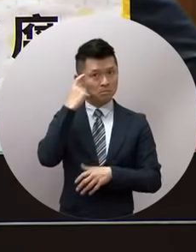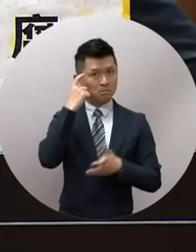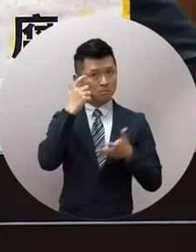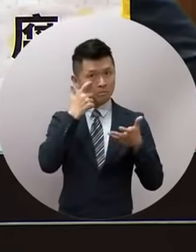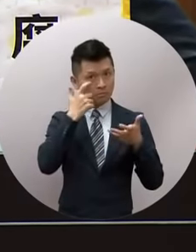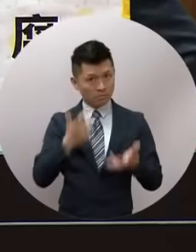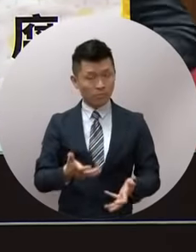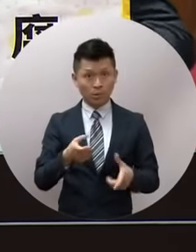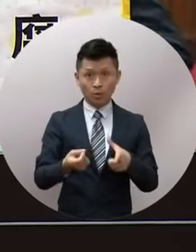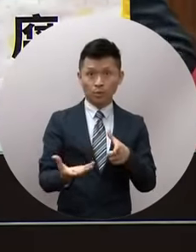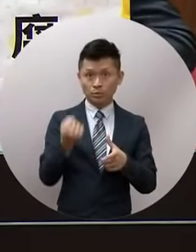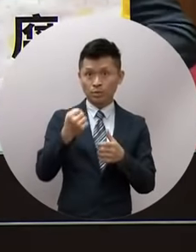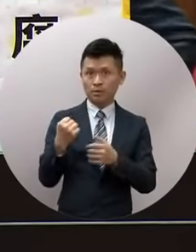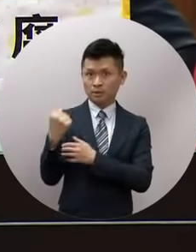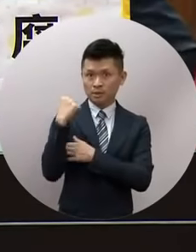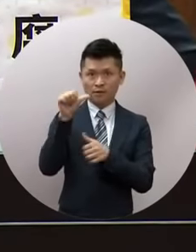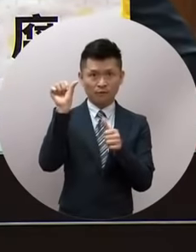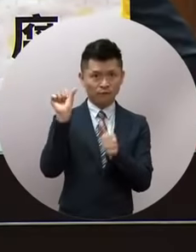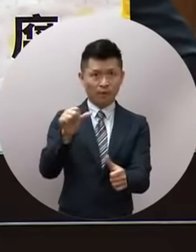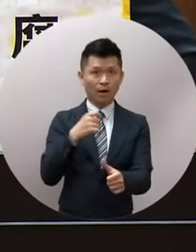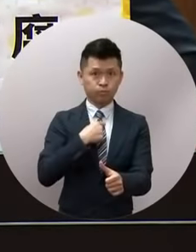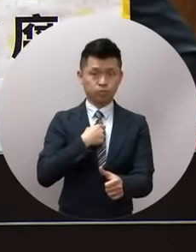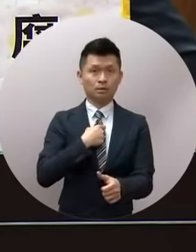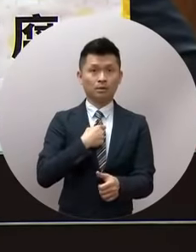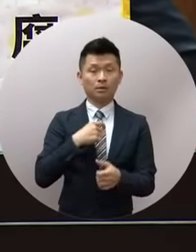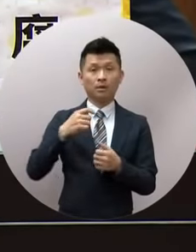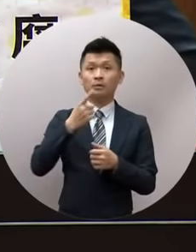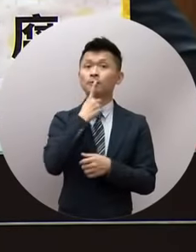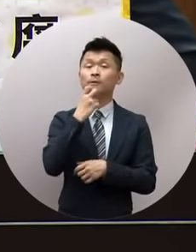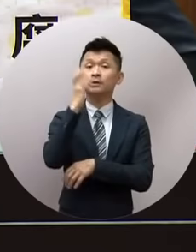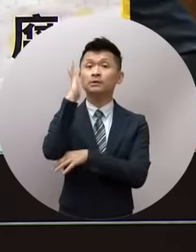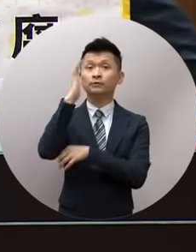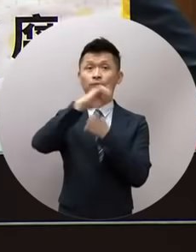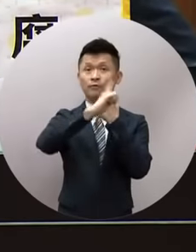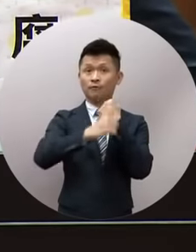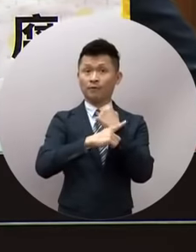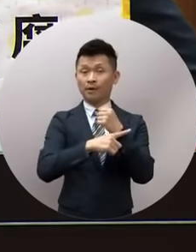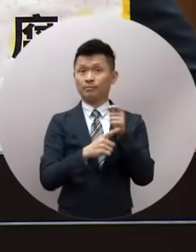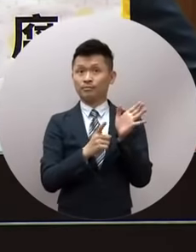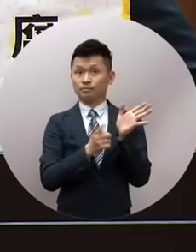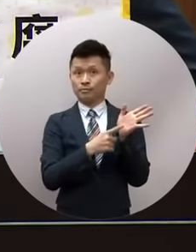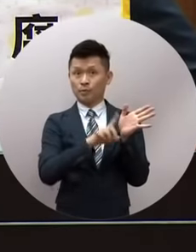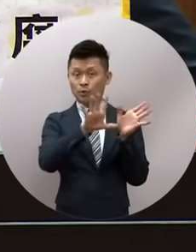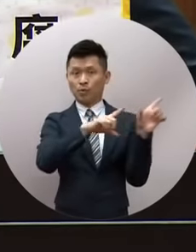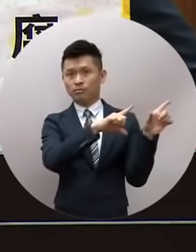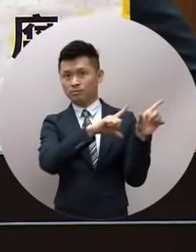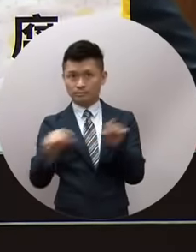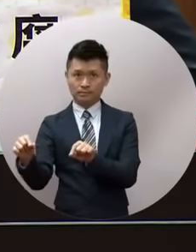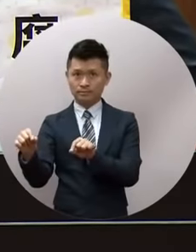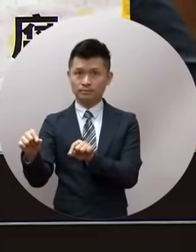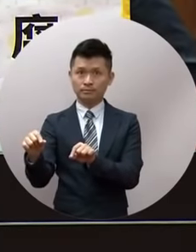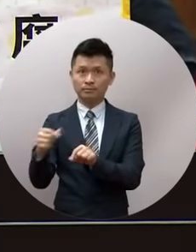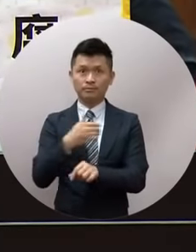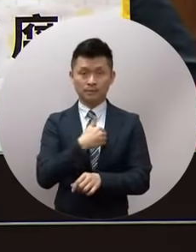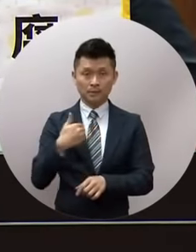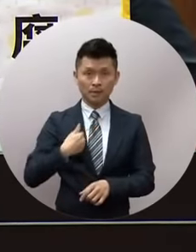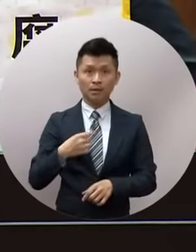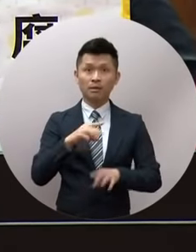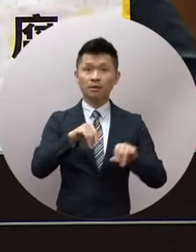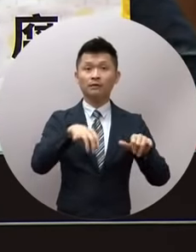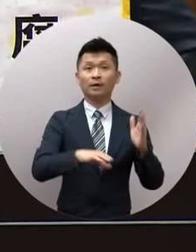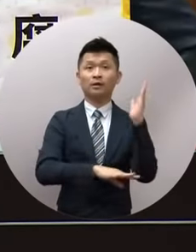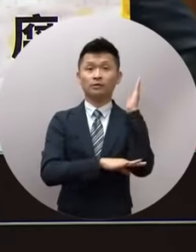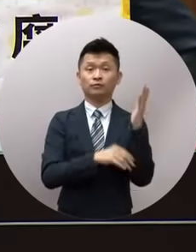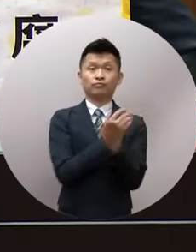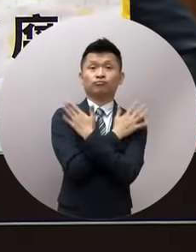所以，这个公权力竟然法已经赋予了中央政府，吼，这个尚方宝剑，然后在地方政府摆烂的时候，